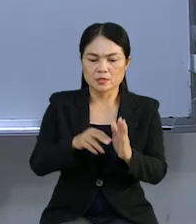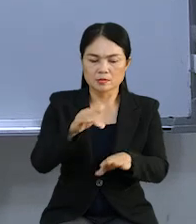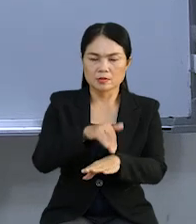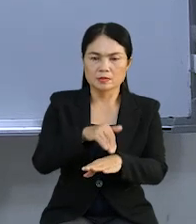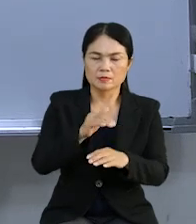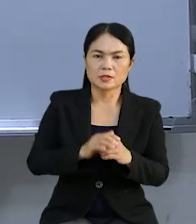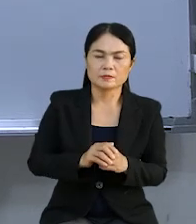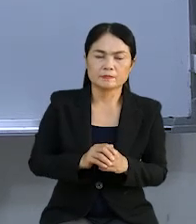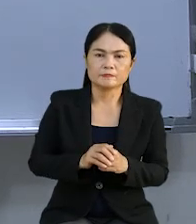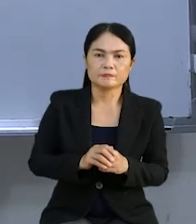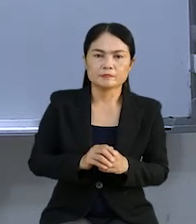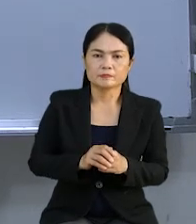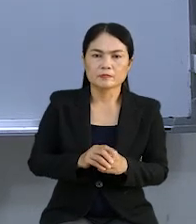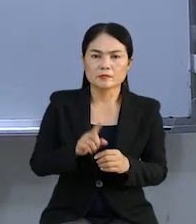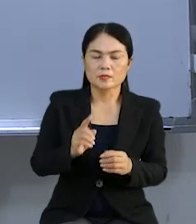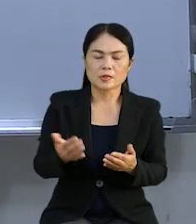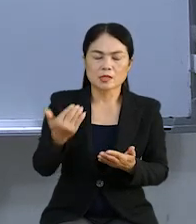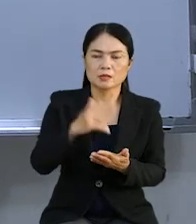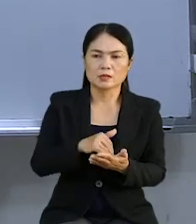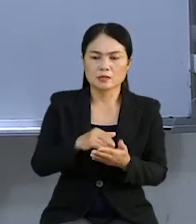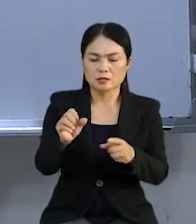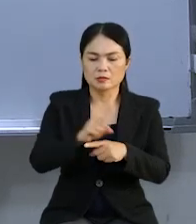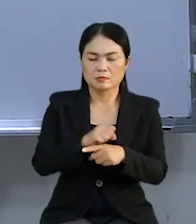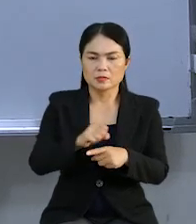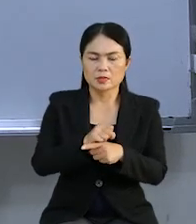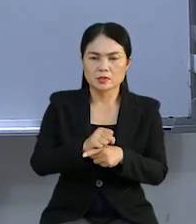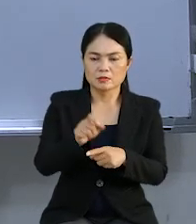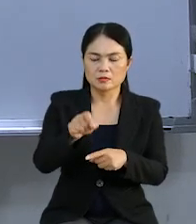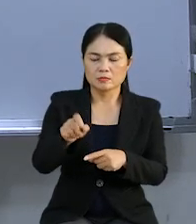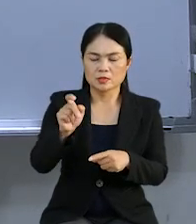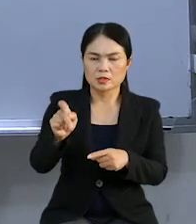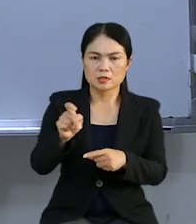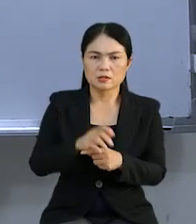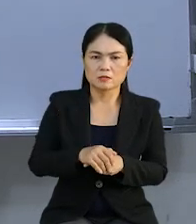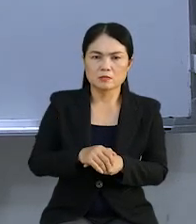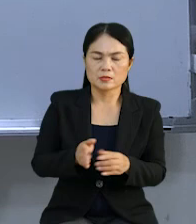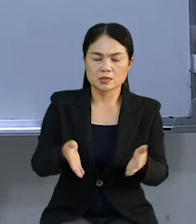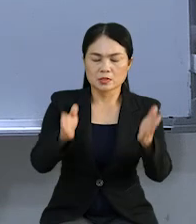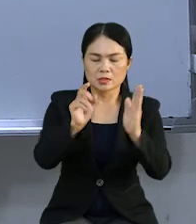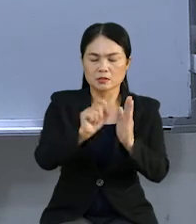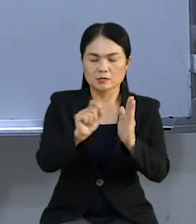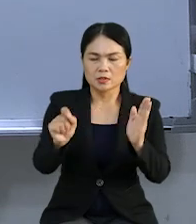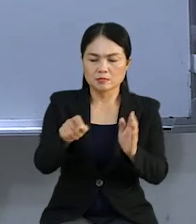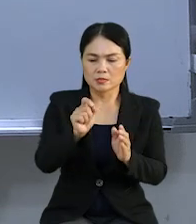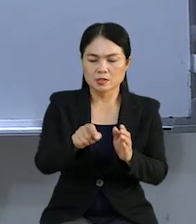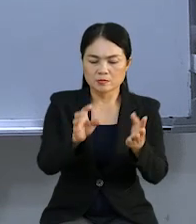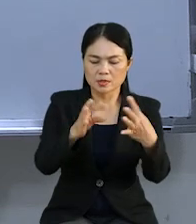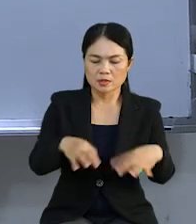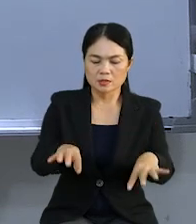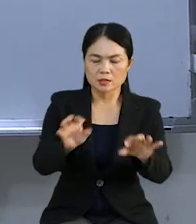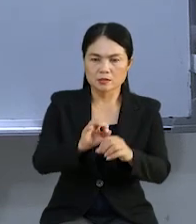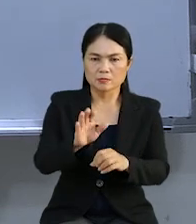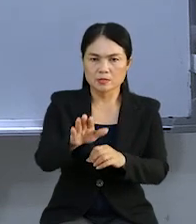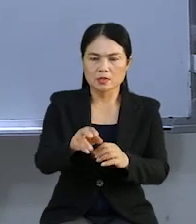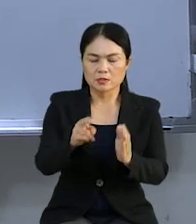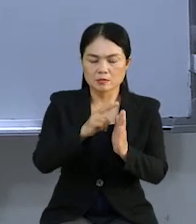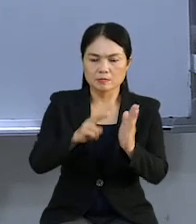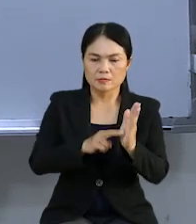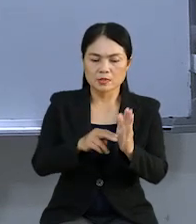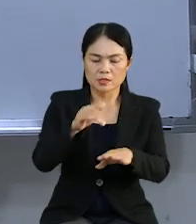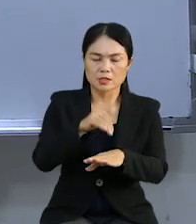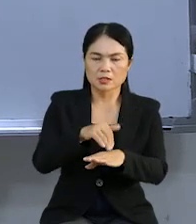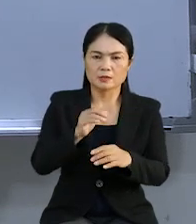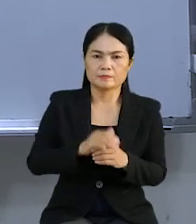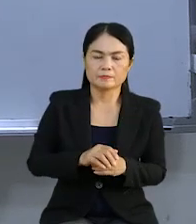างเลือบาดมาลองติดลมฮัดจำนวนโกโจกตราจำนวนสำคัญระบบอัตบัตท